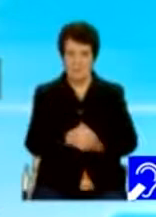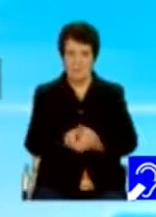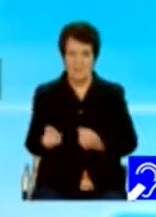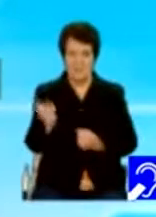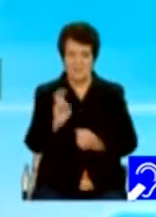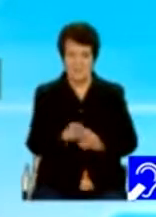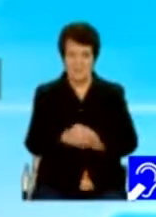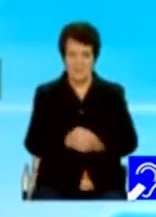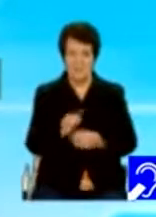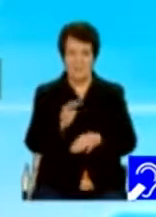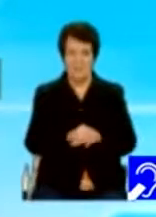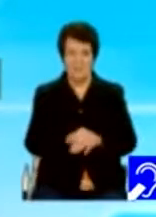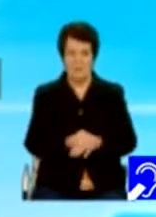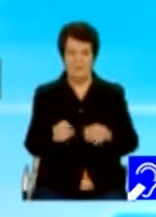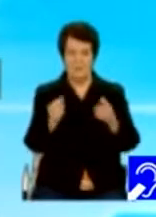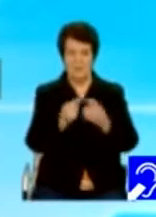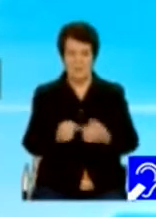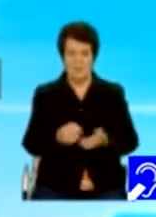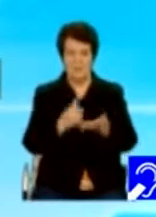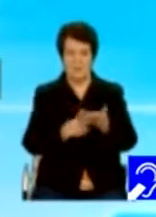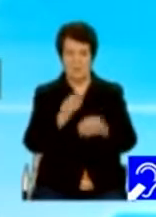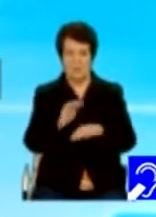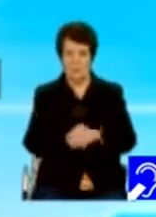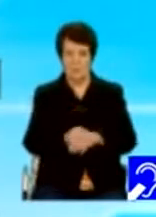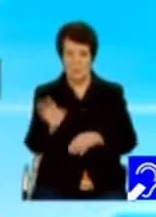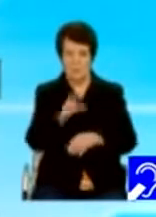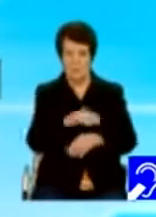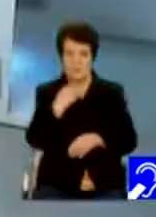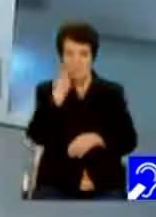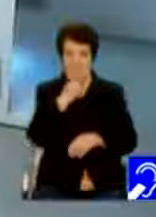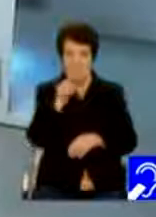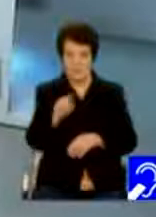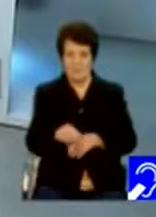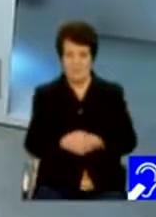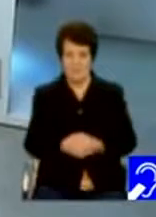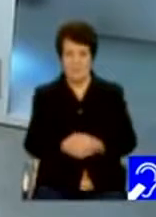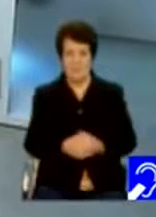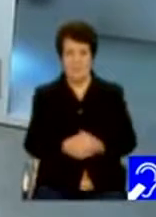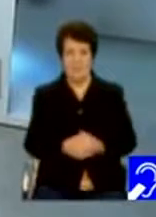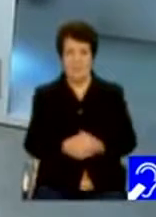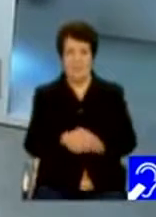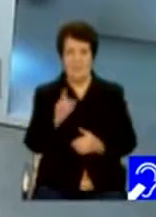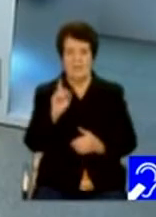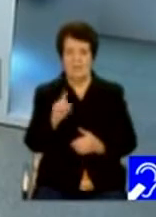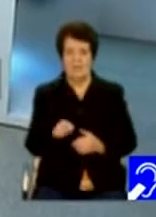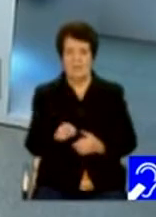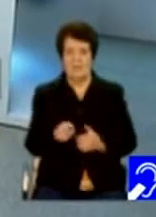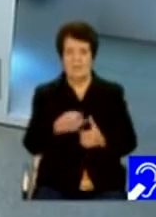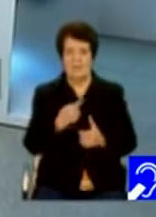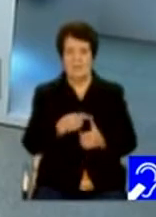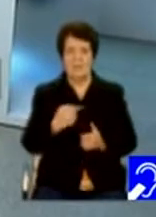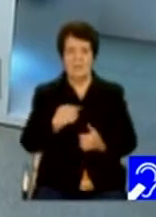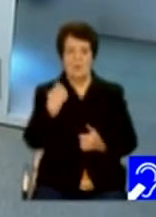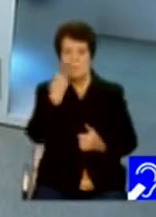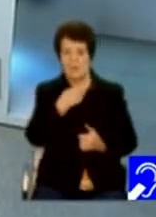cu fapte concrete, vină cu dovezi concrete. Toate persoanele, persoanele pe care le-ai nominalizat, eu